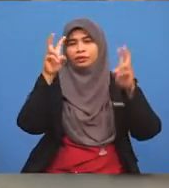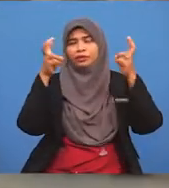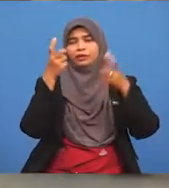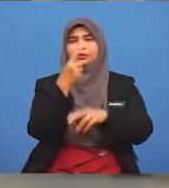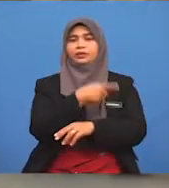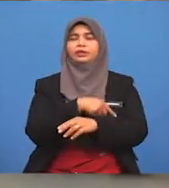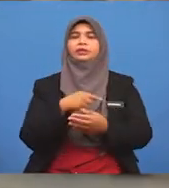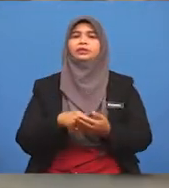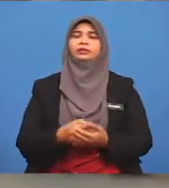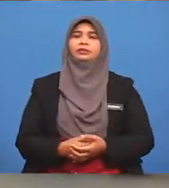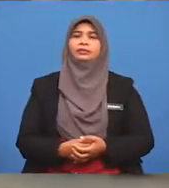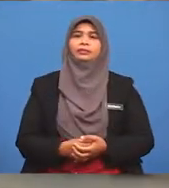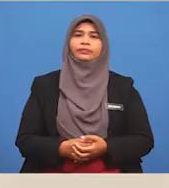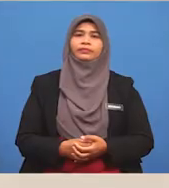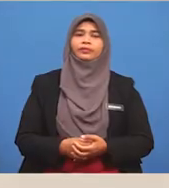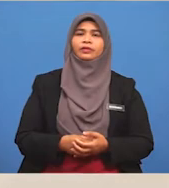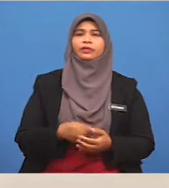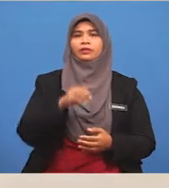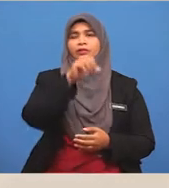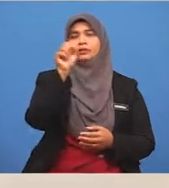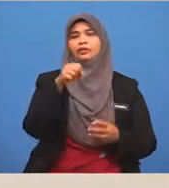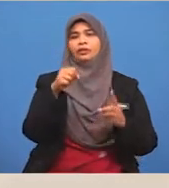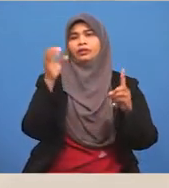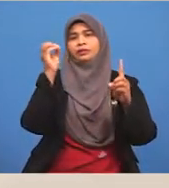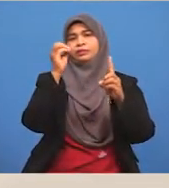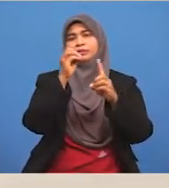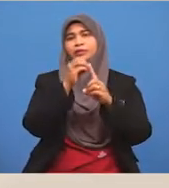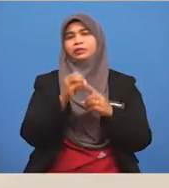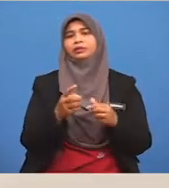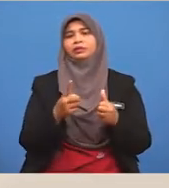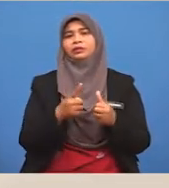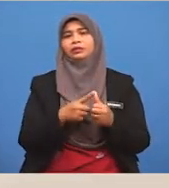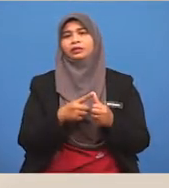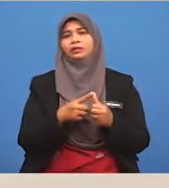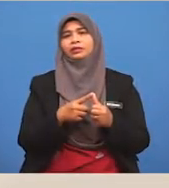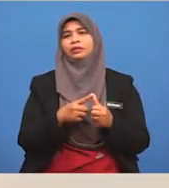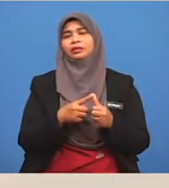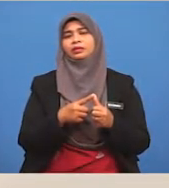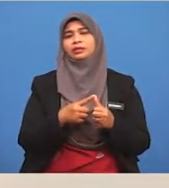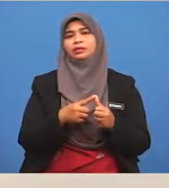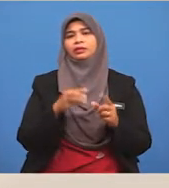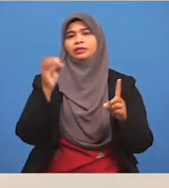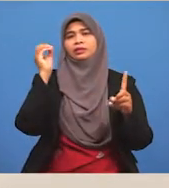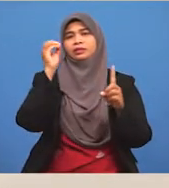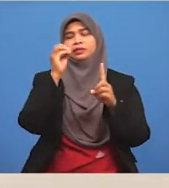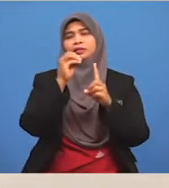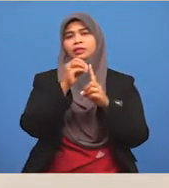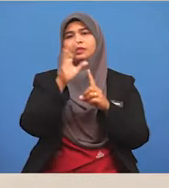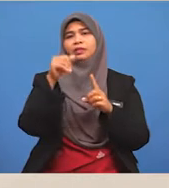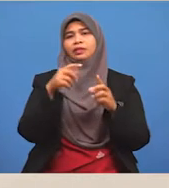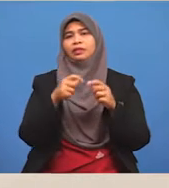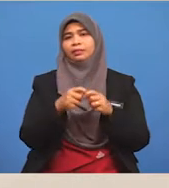kita lihat contoh soalan objektif. Yang pertama, istilah yang